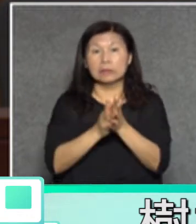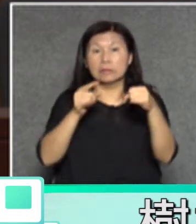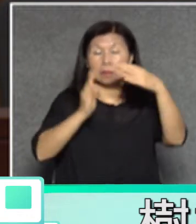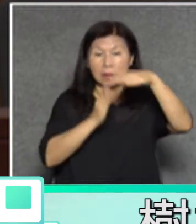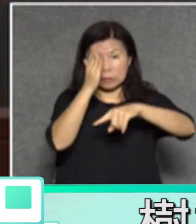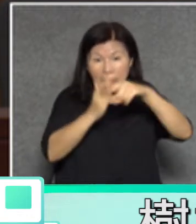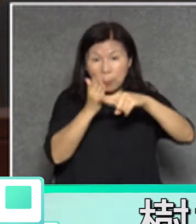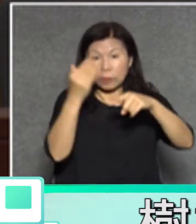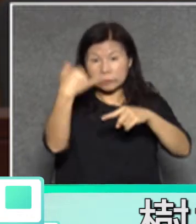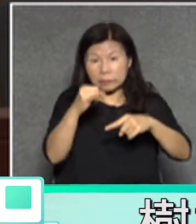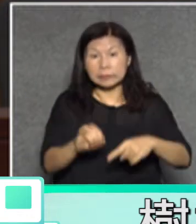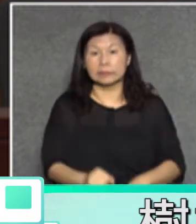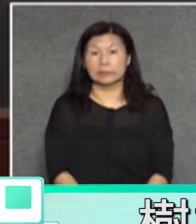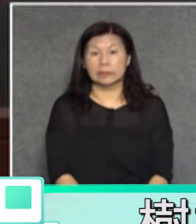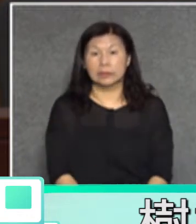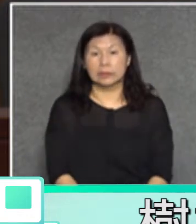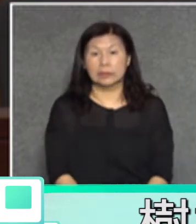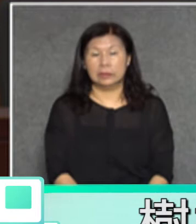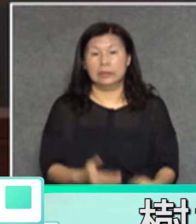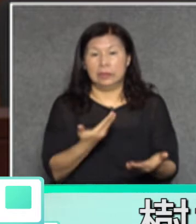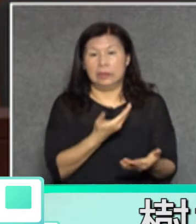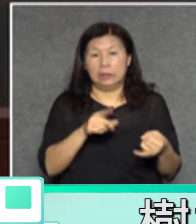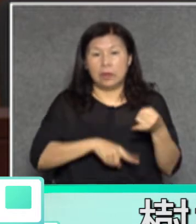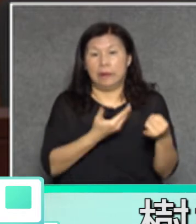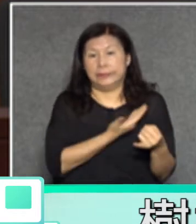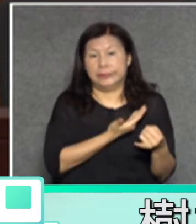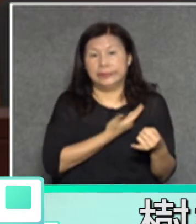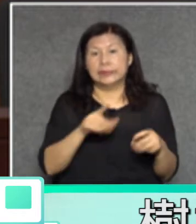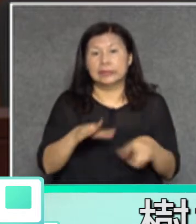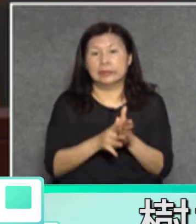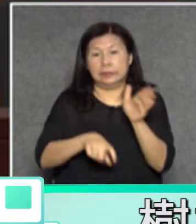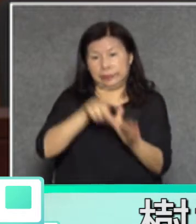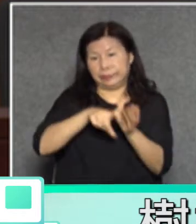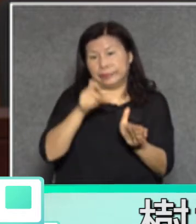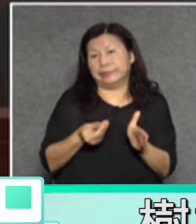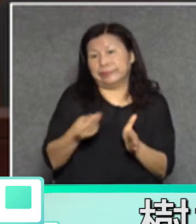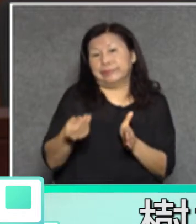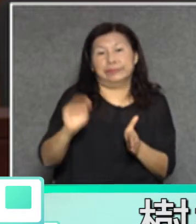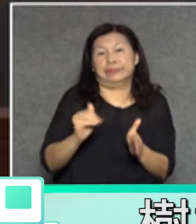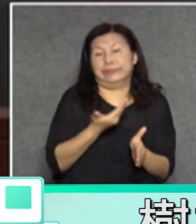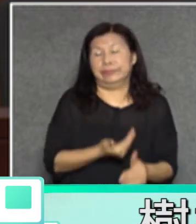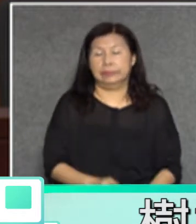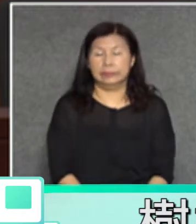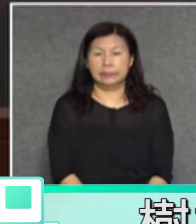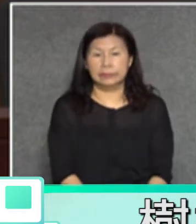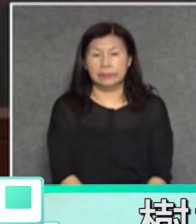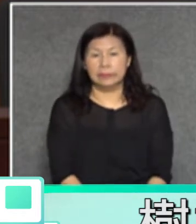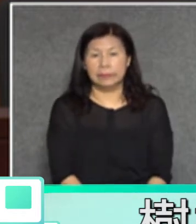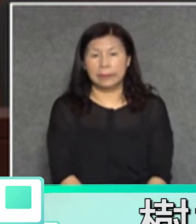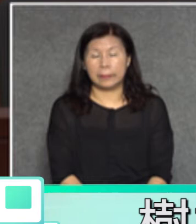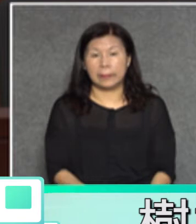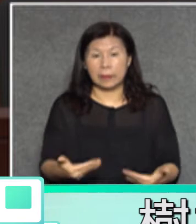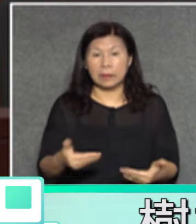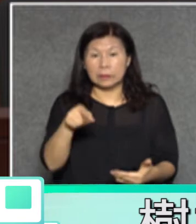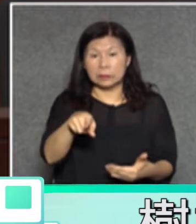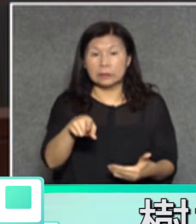咁我哋啊真係最後都係橡皮圖章咁樣啦，撳啲錢俾佢嘅。而且如果佢咁